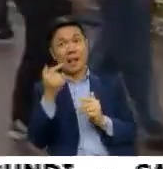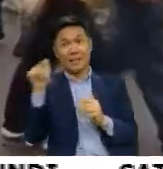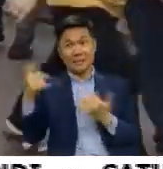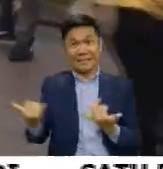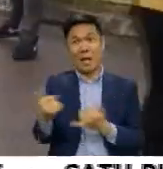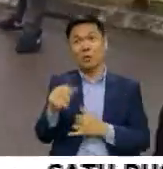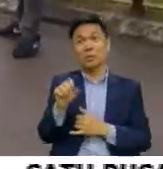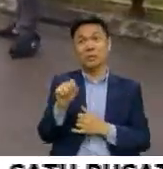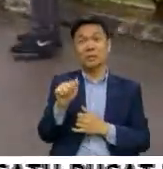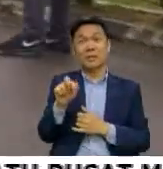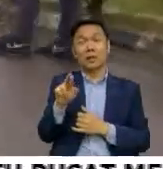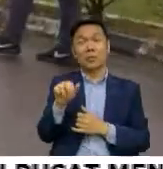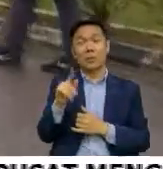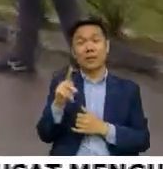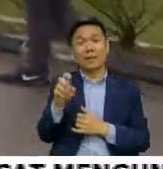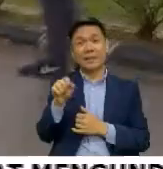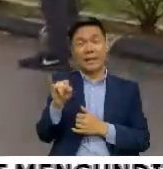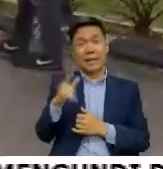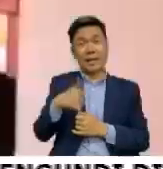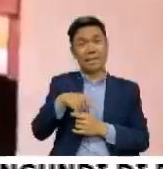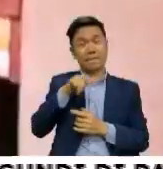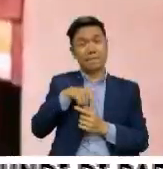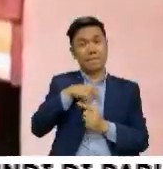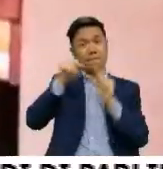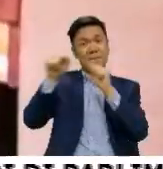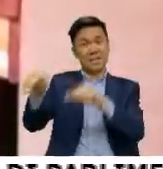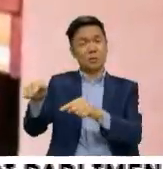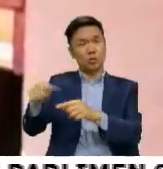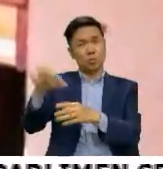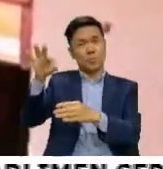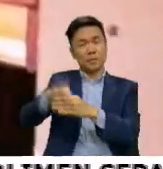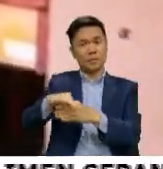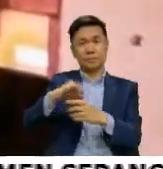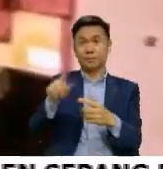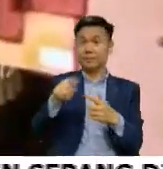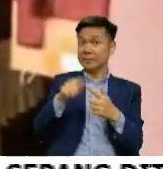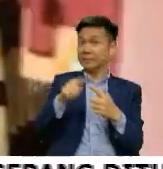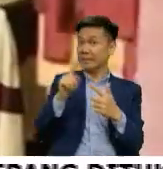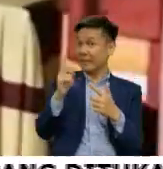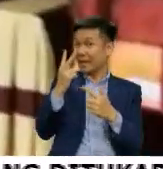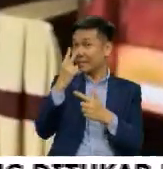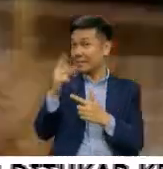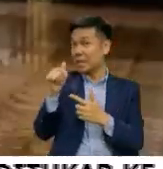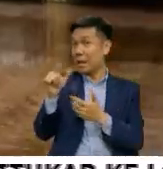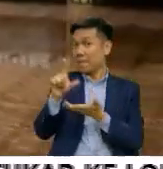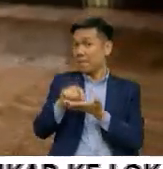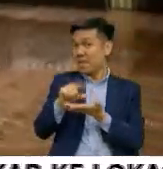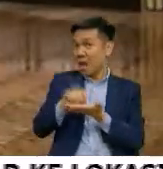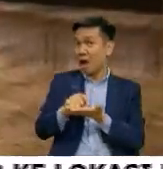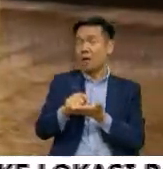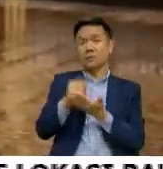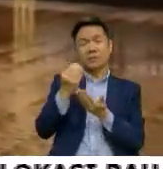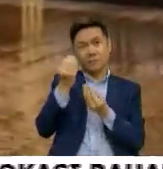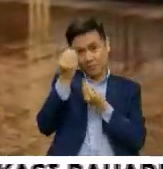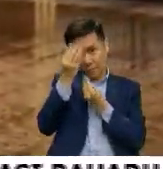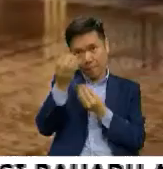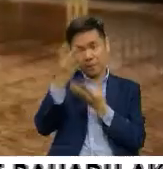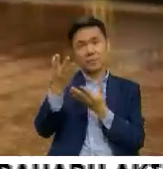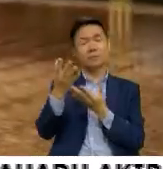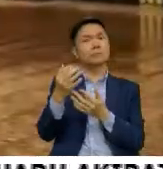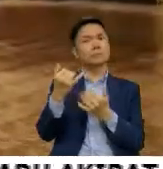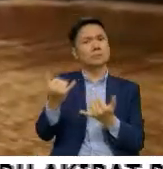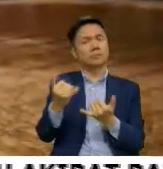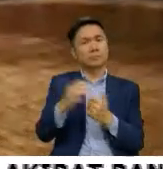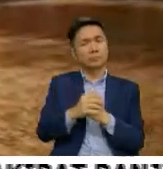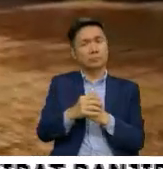di sekarang Apa kita sudah memilih kedua dari segi media dan apa itu